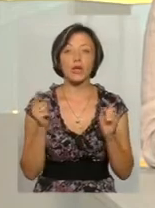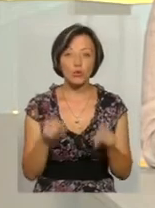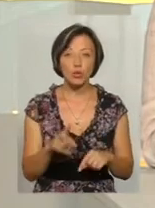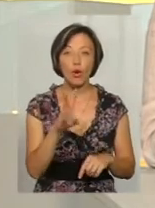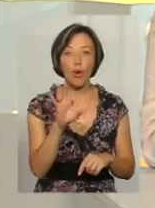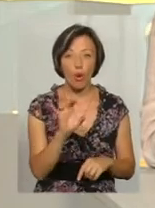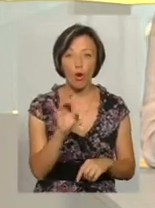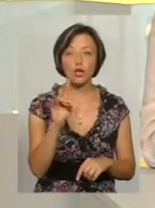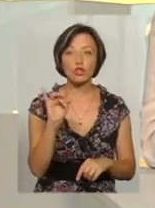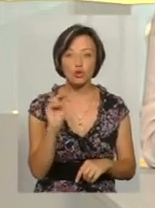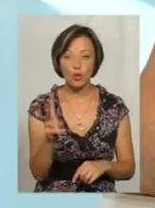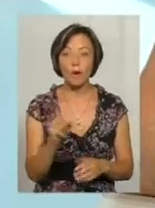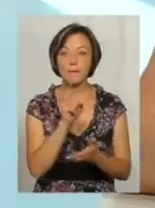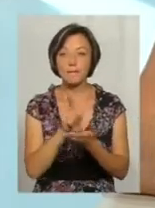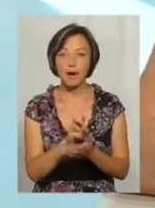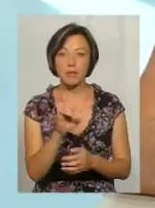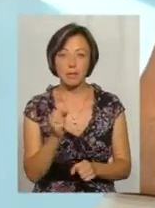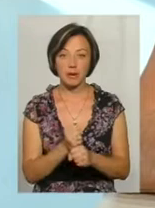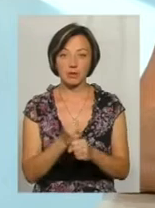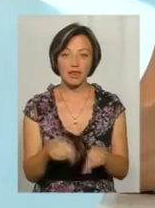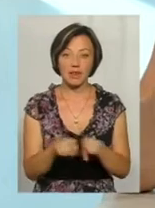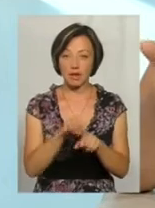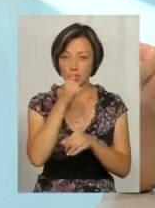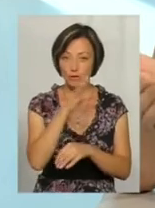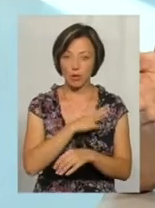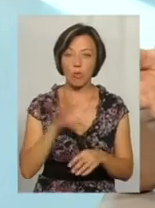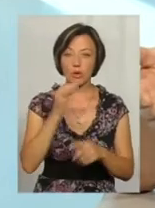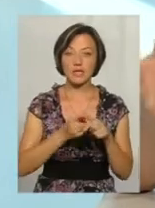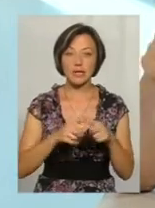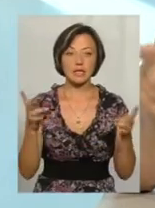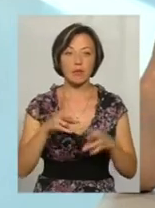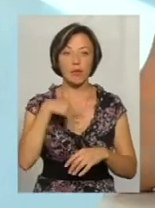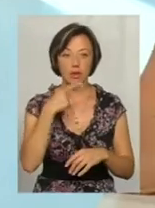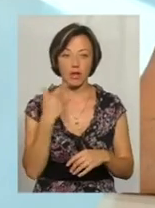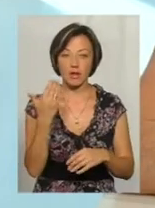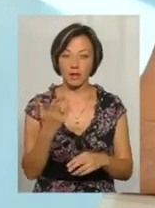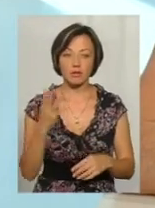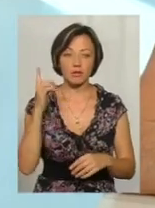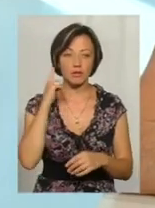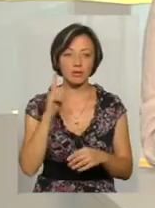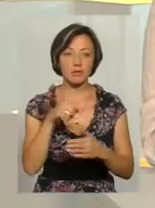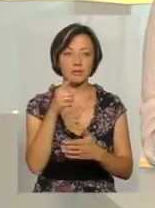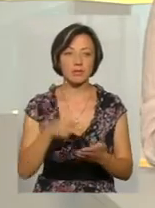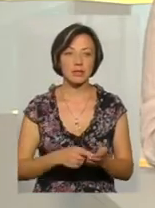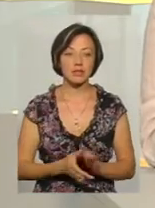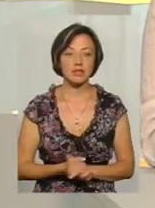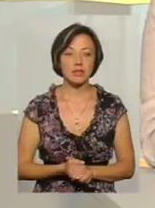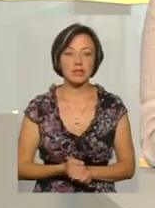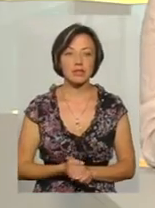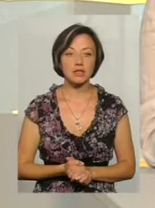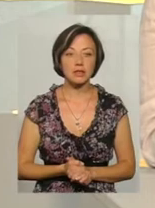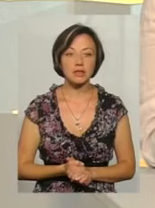Корнійчук мав би працювати. Воно так не може бути, розумієте? Тобто про це треба говорити. Я вас хочу почути, ви що сказали? З